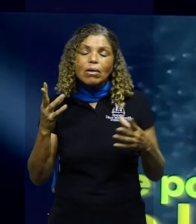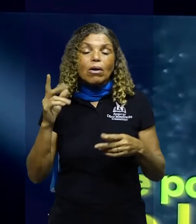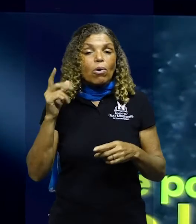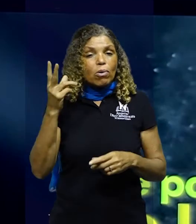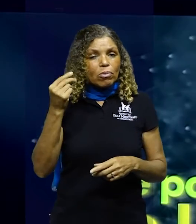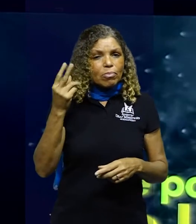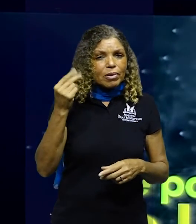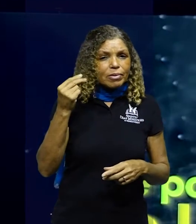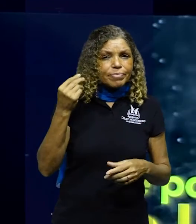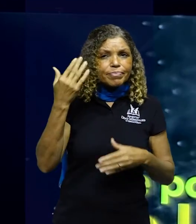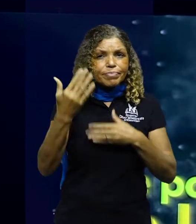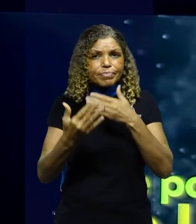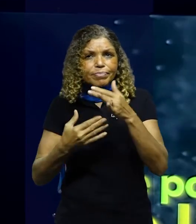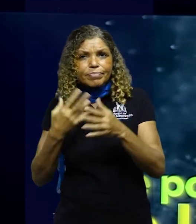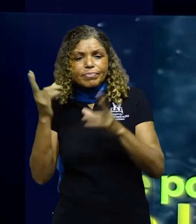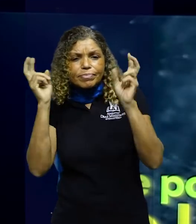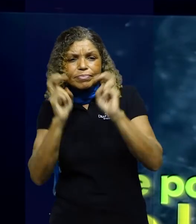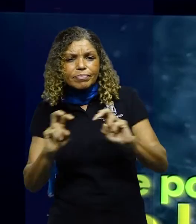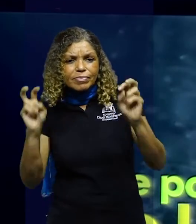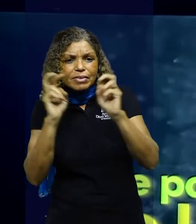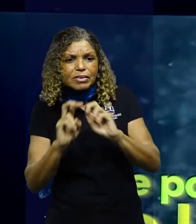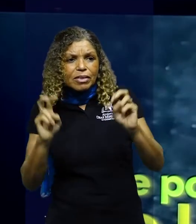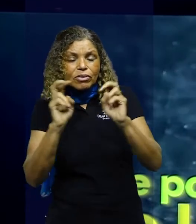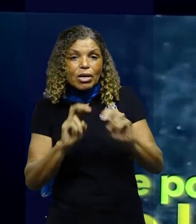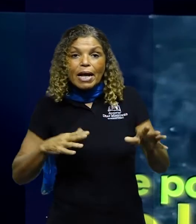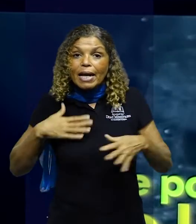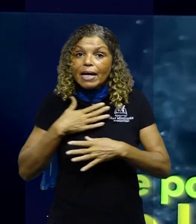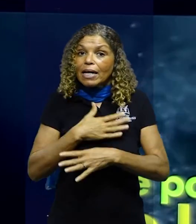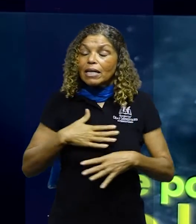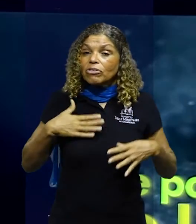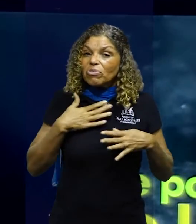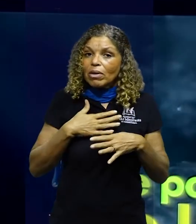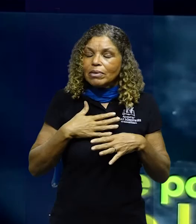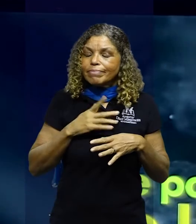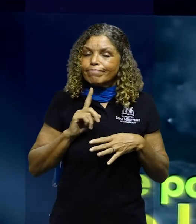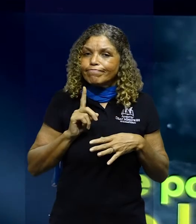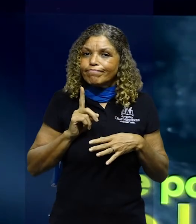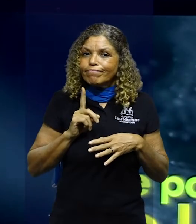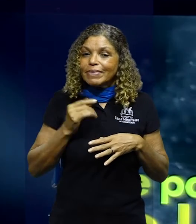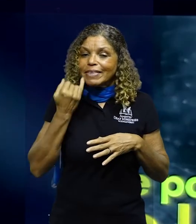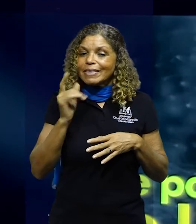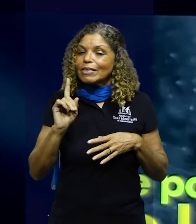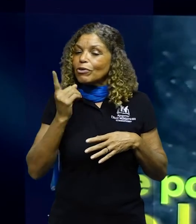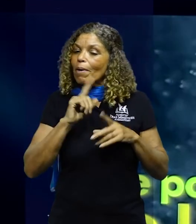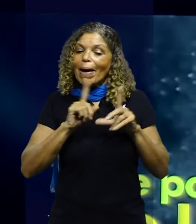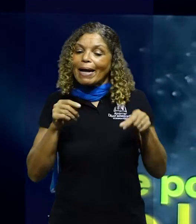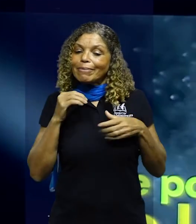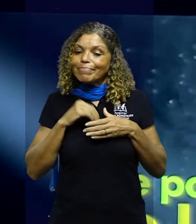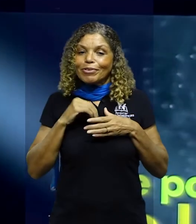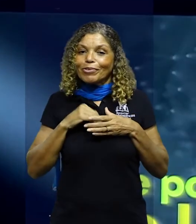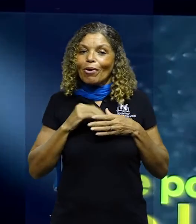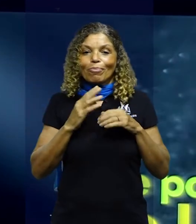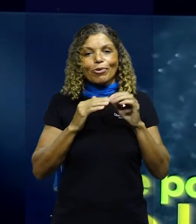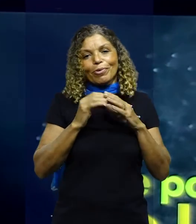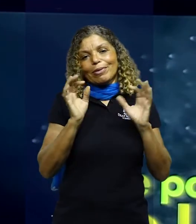que la recherche du plaisir, pour le plaisir, sans Dieu, ne mène pas au bonheur. Dieu n'est pas contre